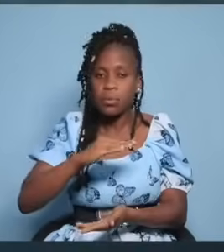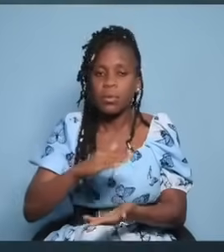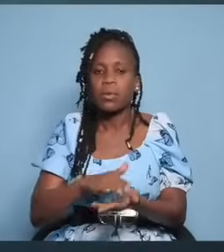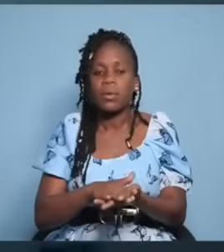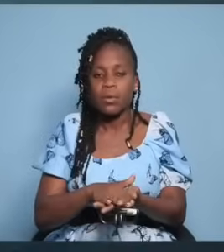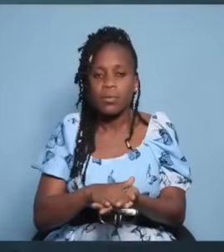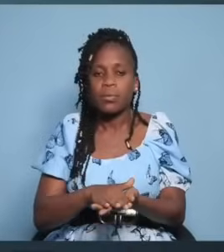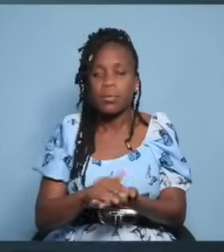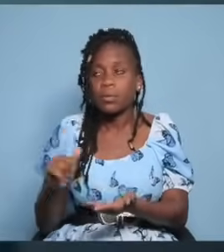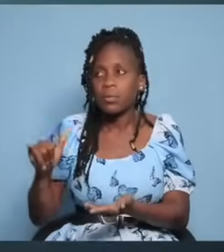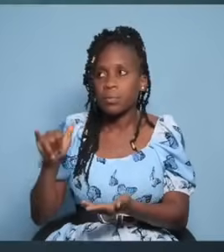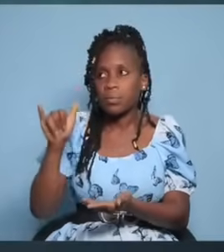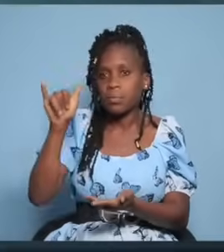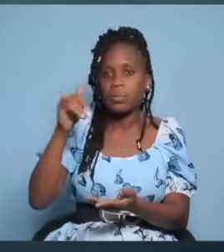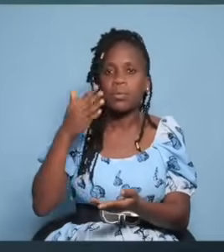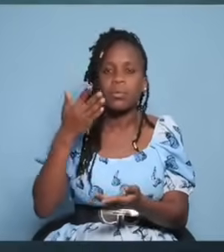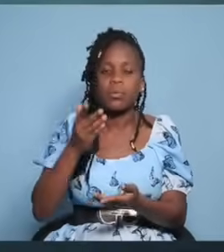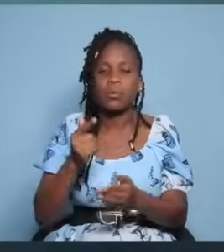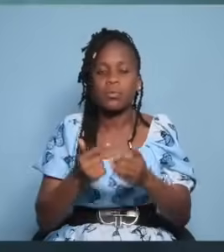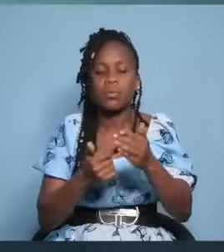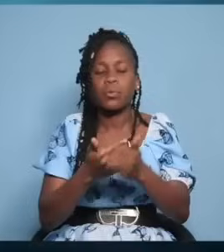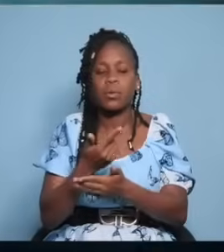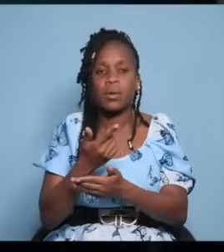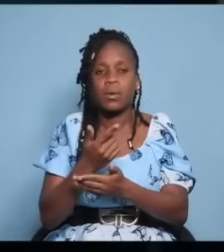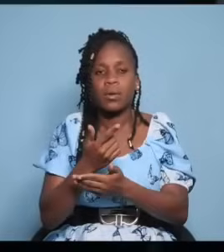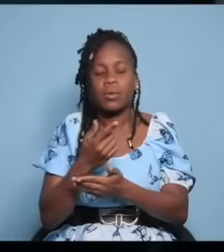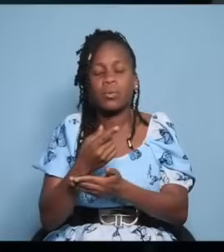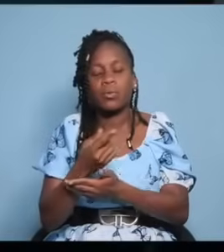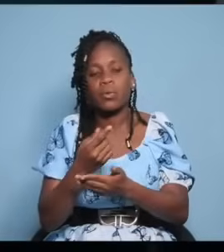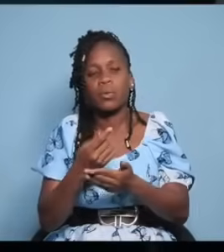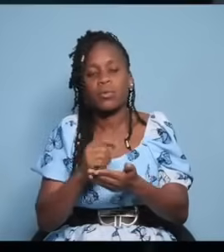iliyoonekana kwamba ni helikopta ya ikulu ya Uganda, helikopta